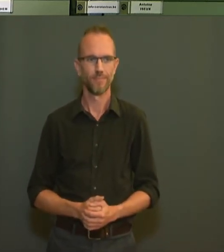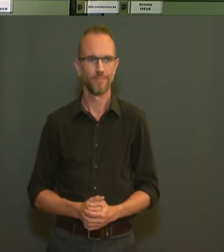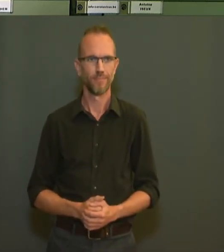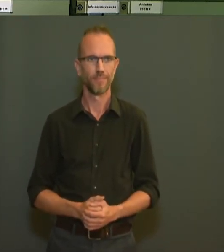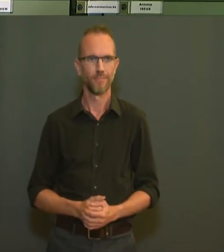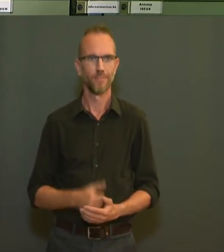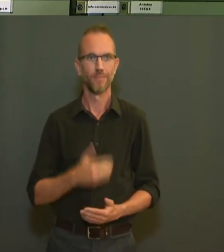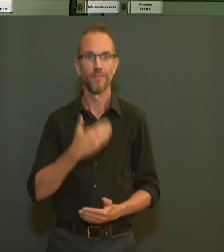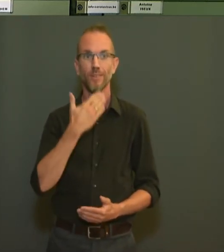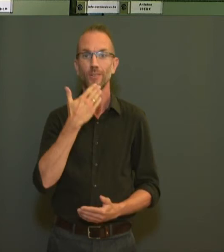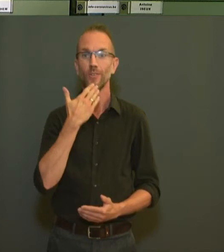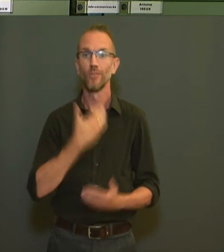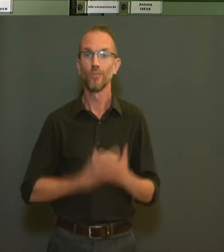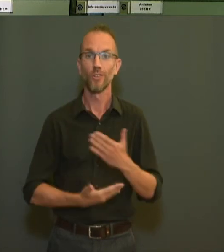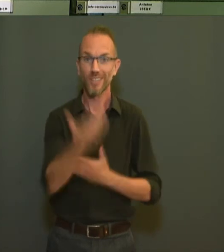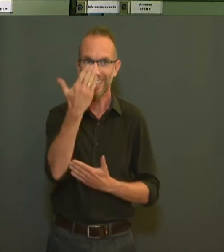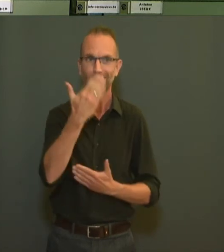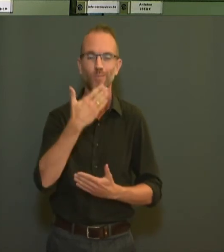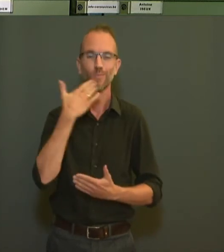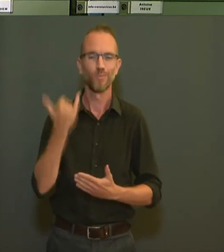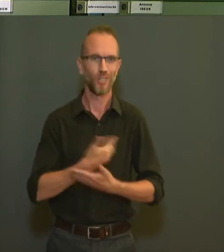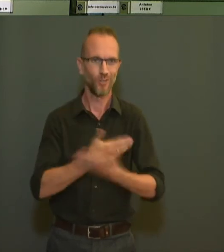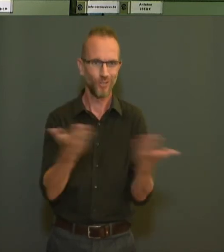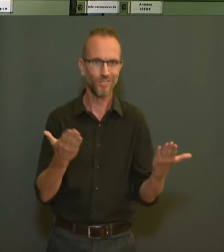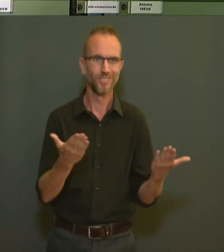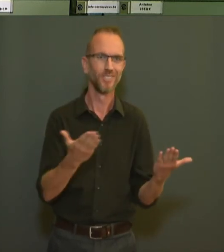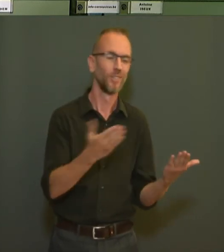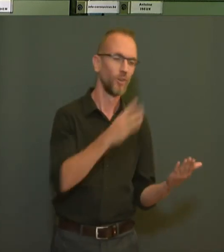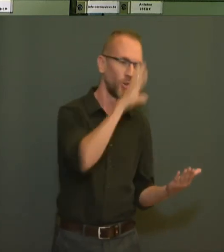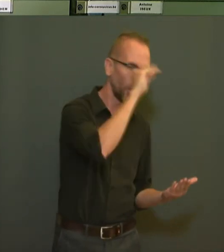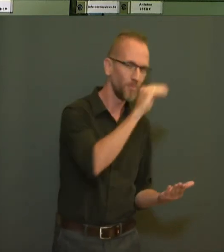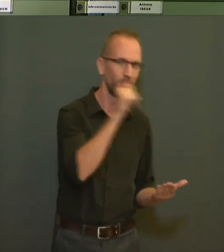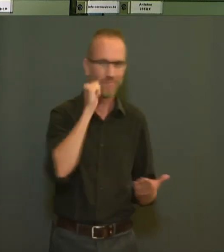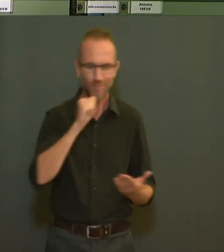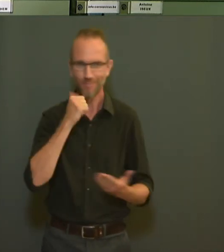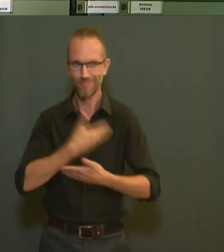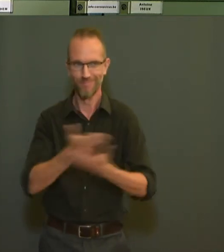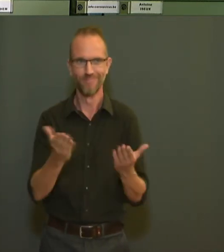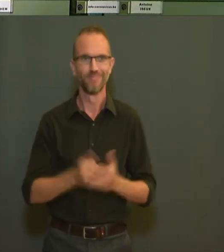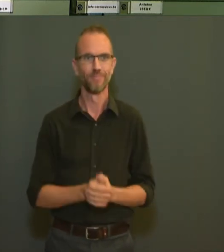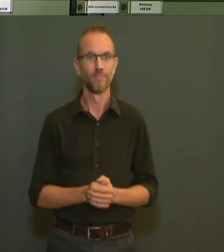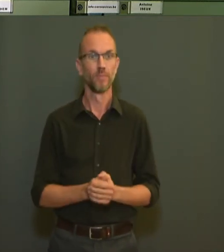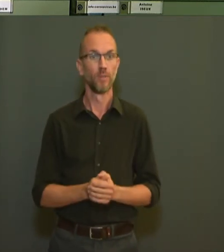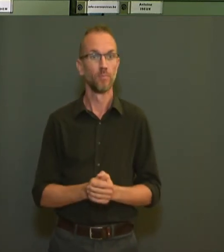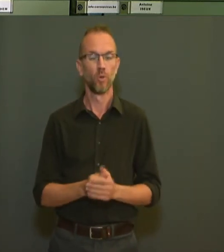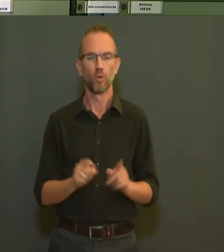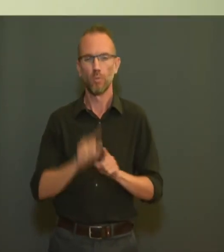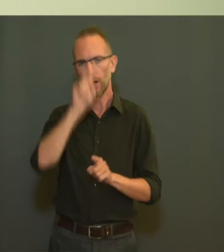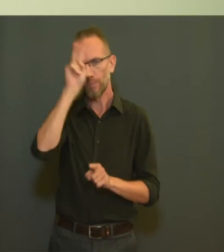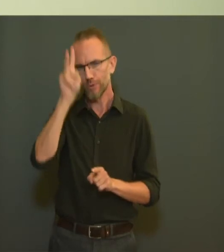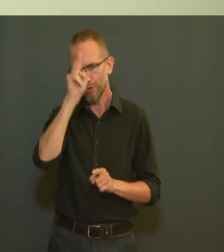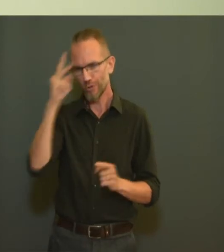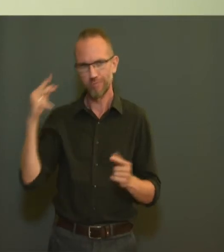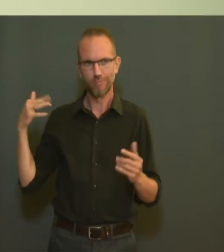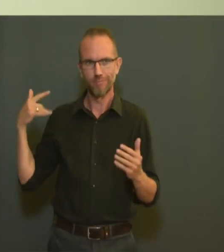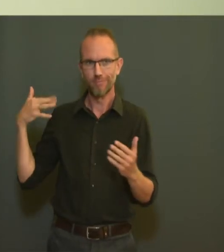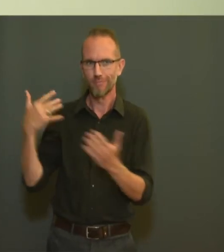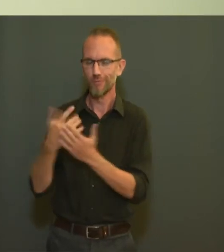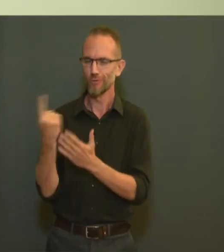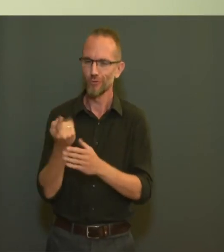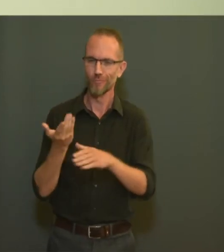Goedendag iedereen, bonjour à toutes, bonjour à tous. Alors, comme d'habitude, nous allons commencer par vous parler